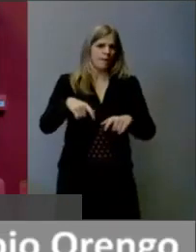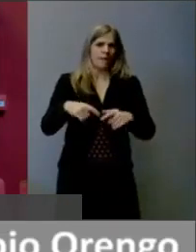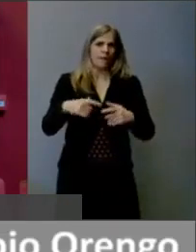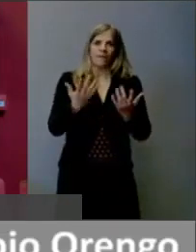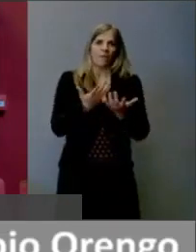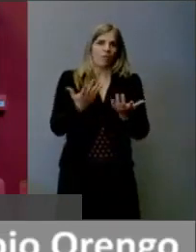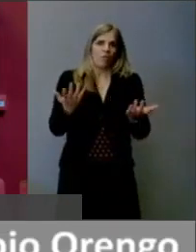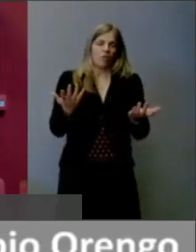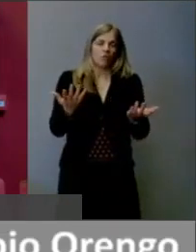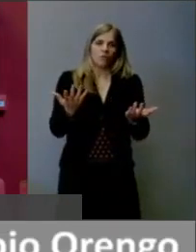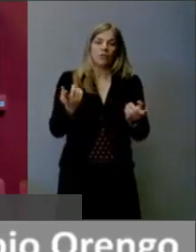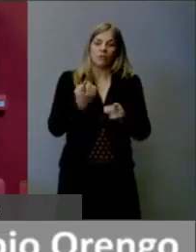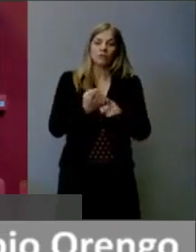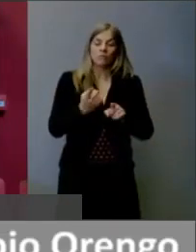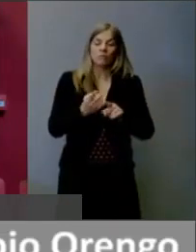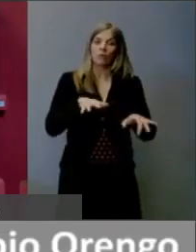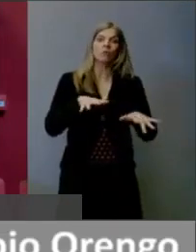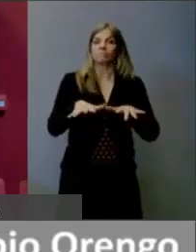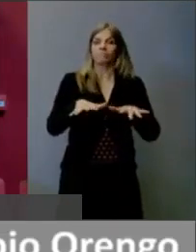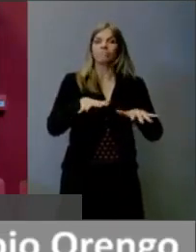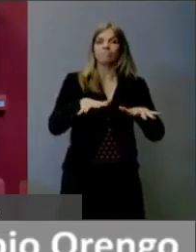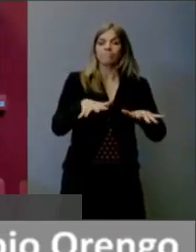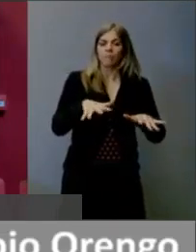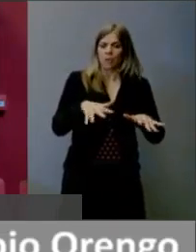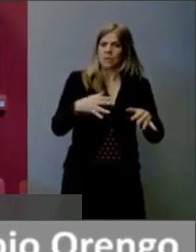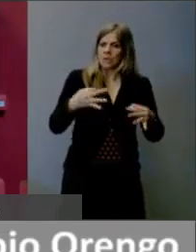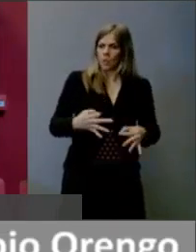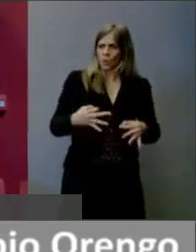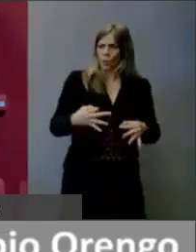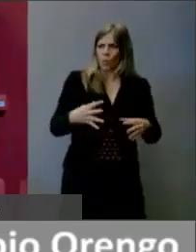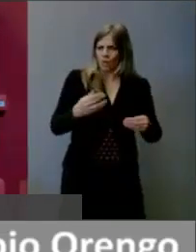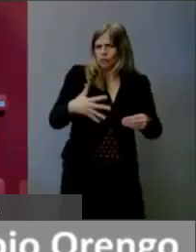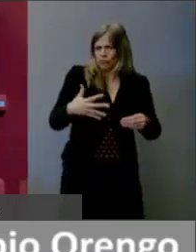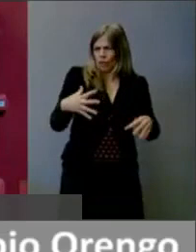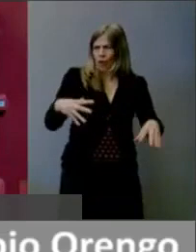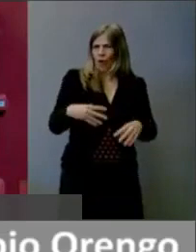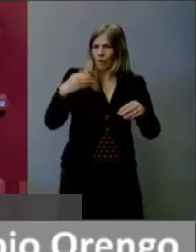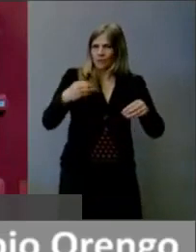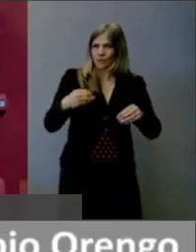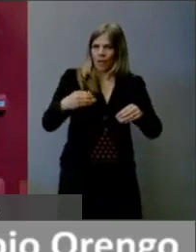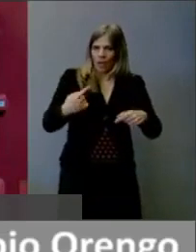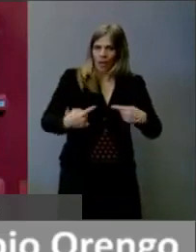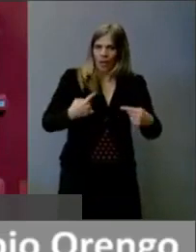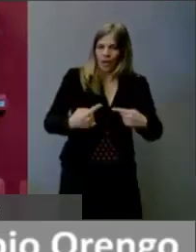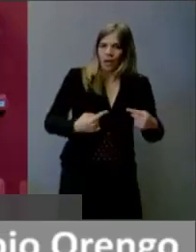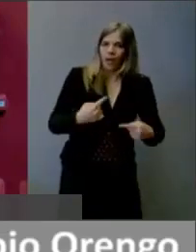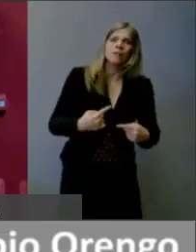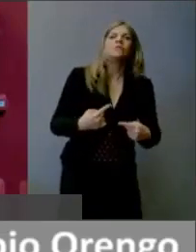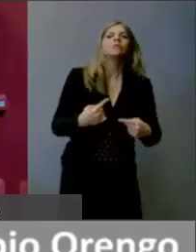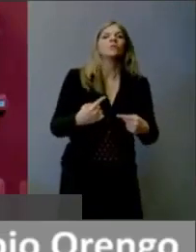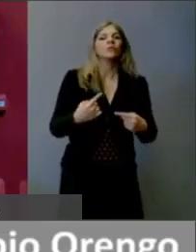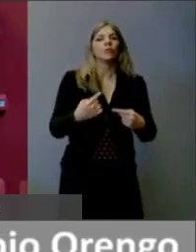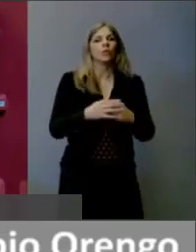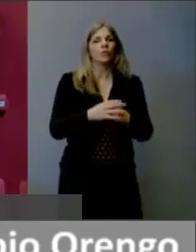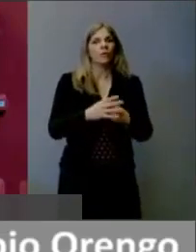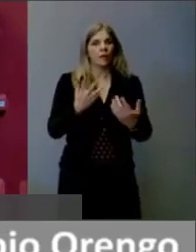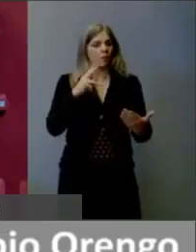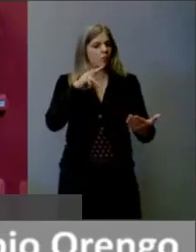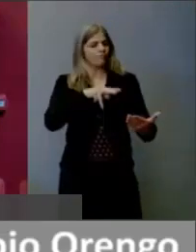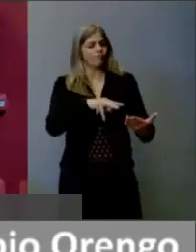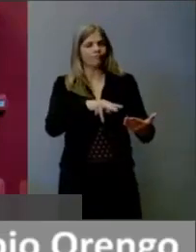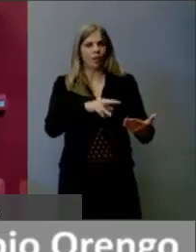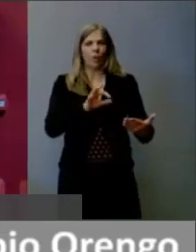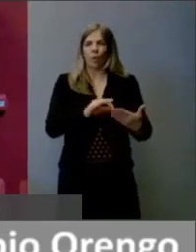di attivarci. Lo faremo, lo stiamo facendo. Abbiamo già avviato, qua appena ho letto il